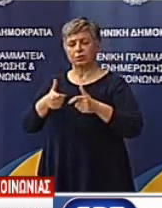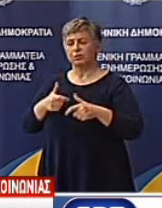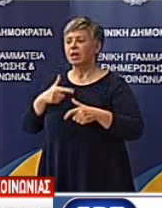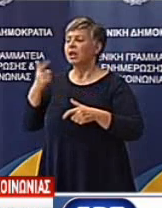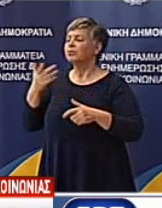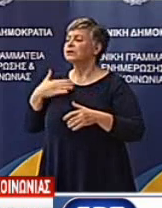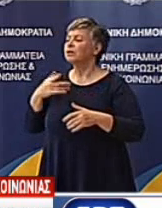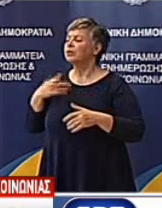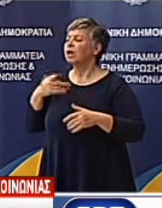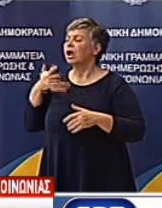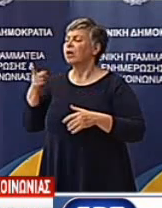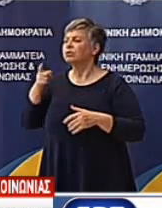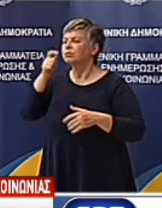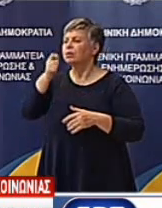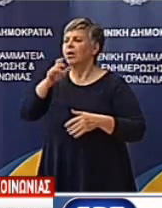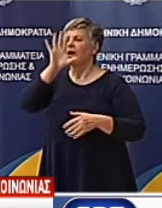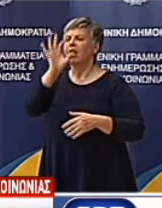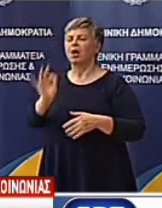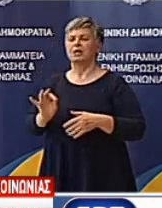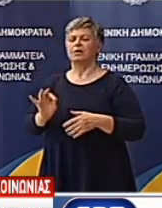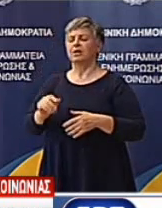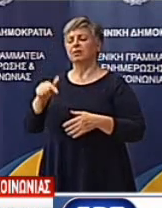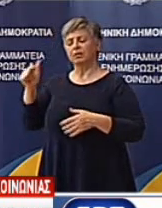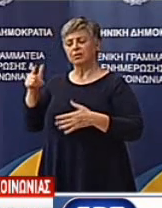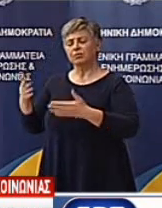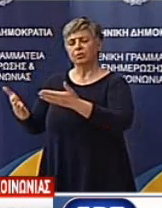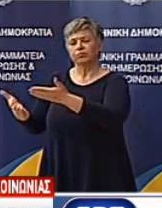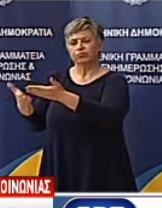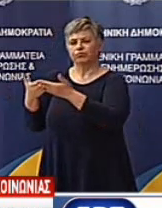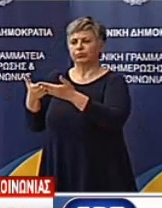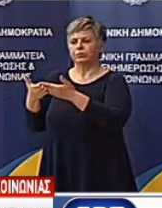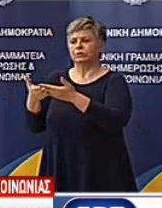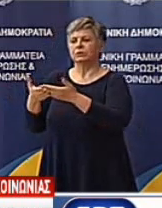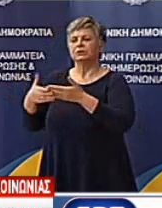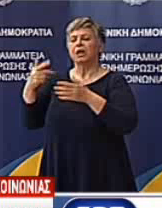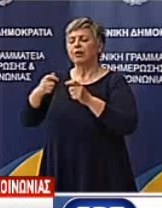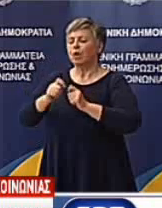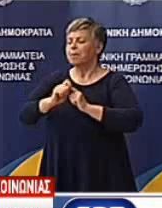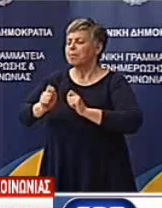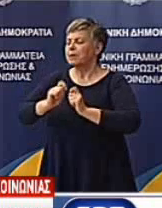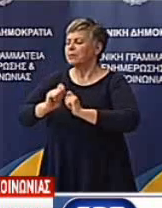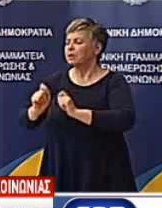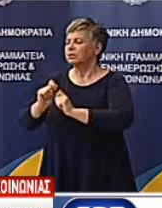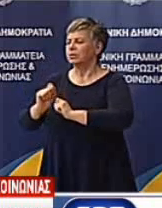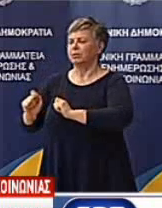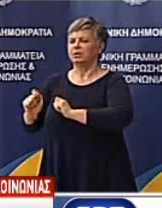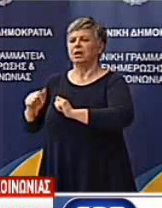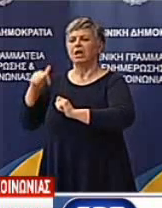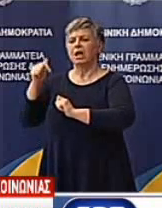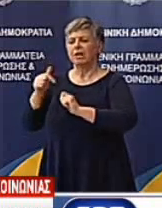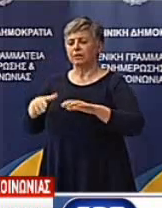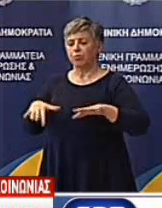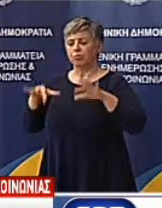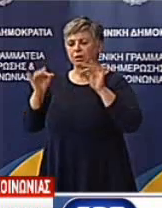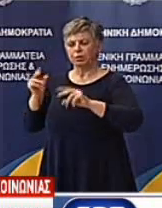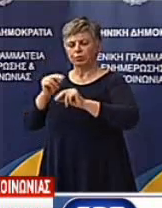αλήθεια και να συμβάλλει σε όλα αυτά τα μέτρα που και βάζουμε προς τη διαπραγμάτευση ούτως ώστε να είναι ανακουφιστικά